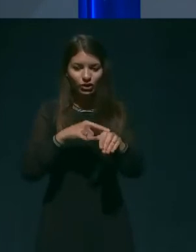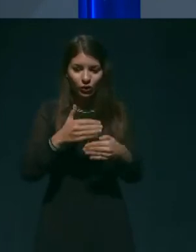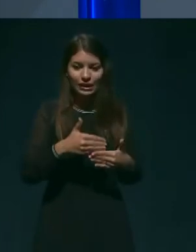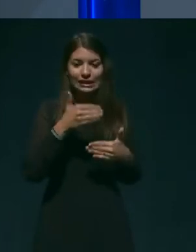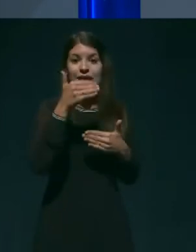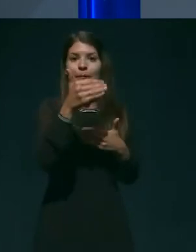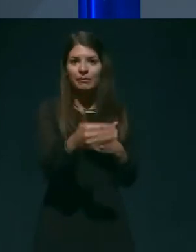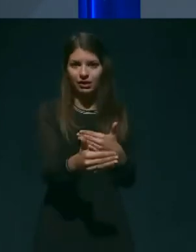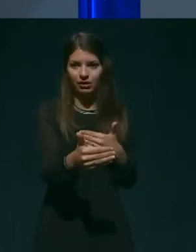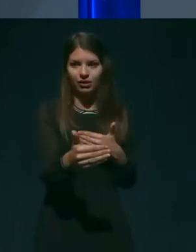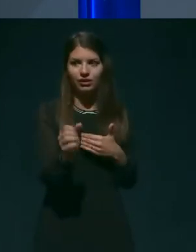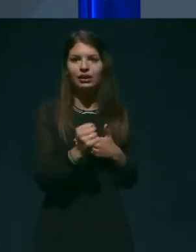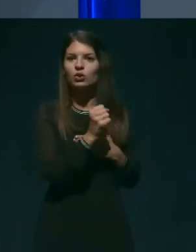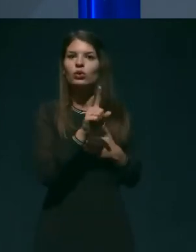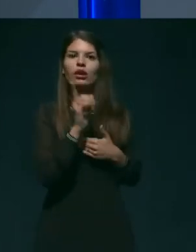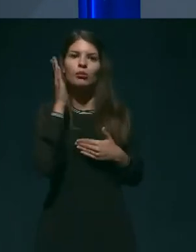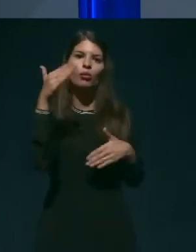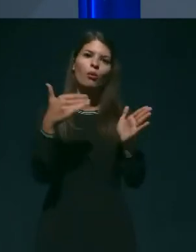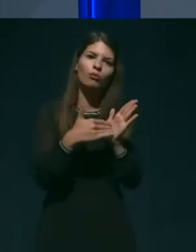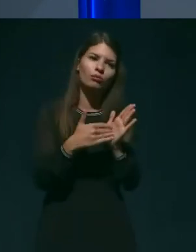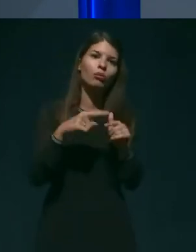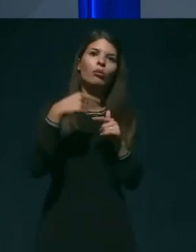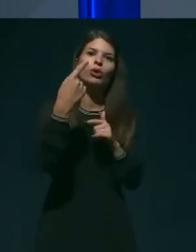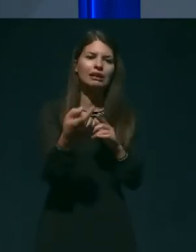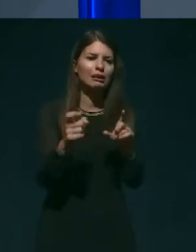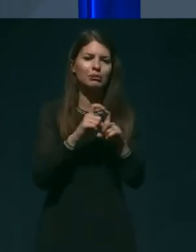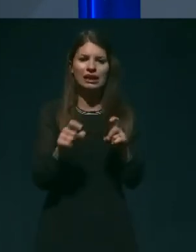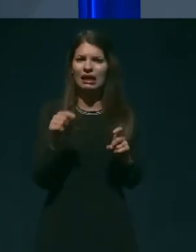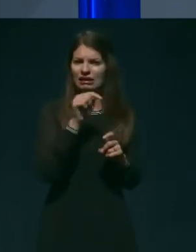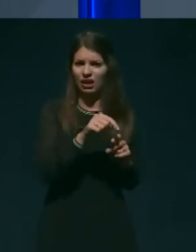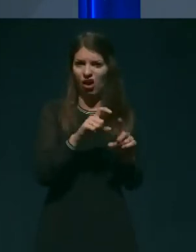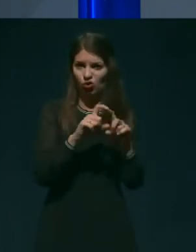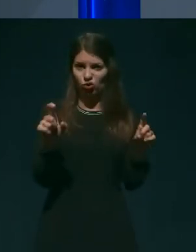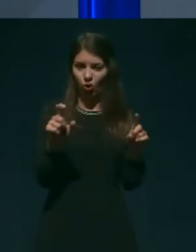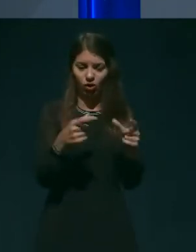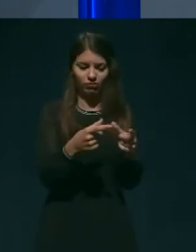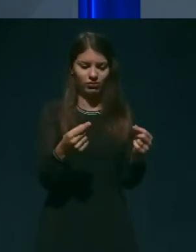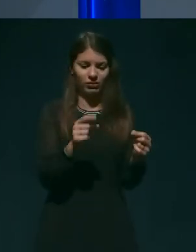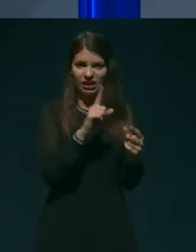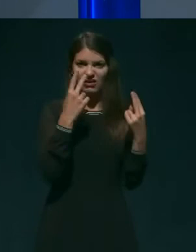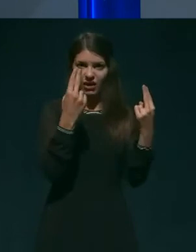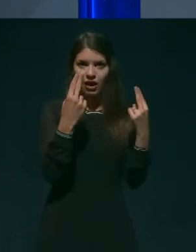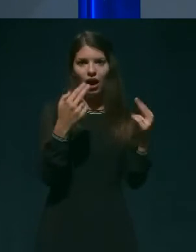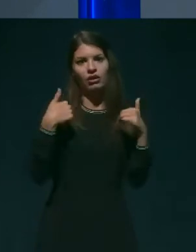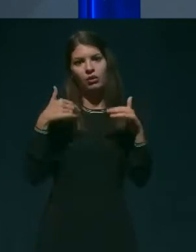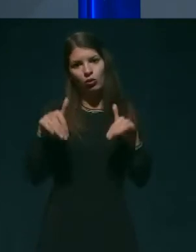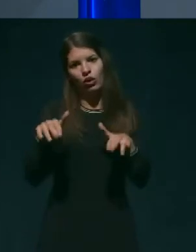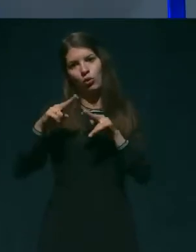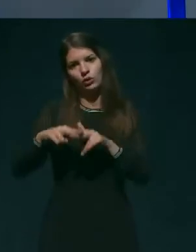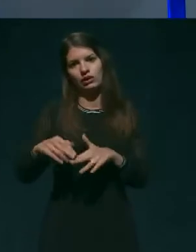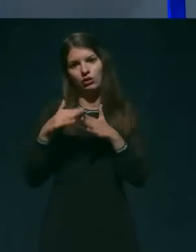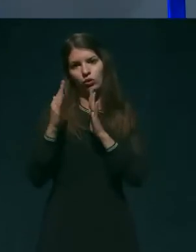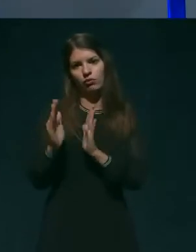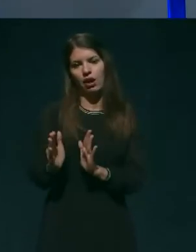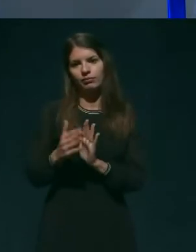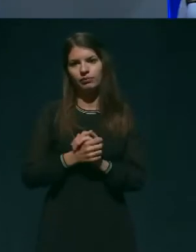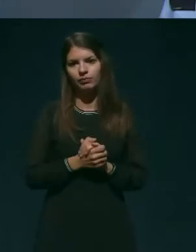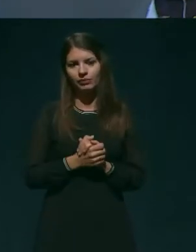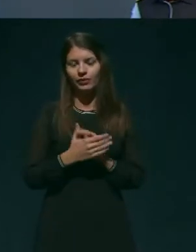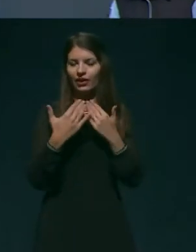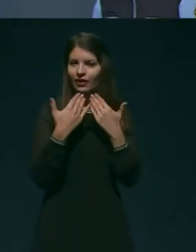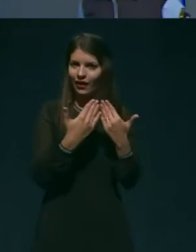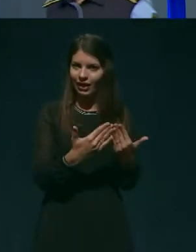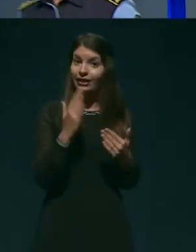potem zaradi takega razloga morali ostati doma. Hvala lepa. Najlepša